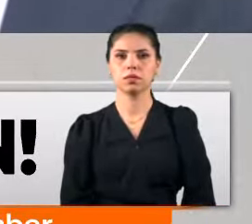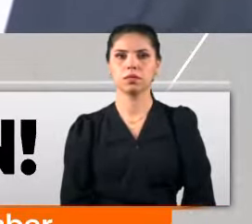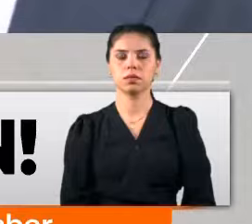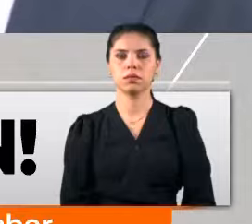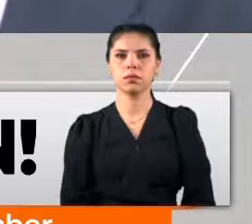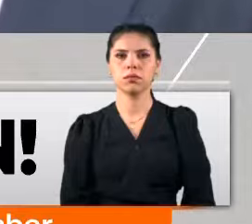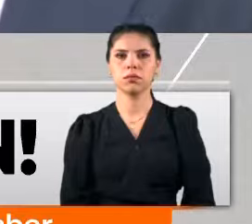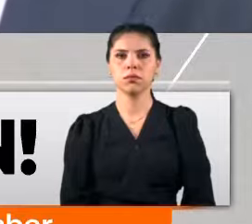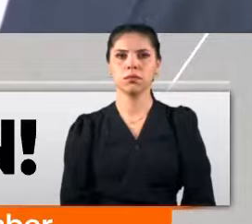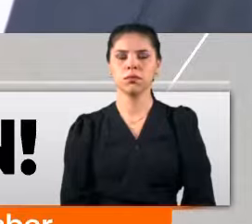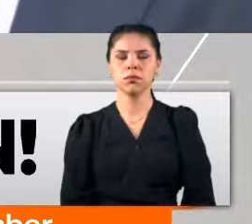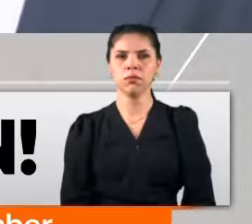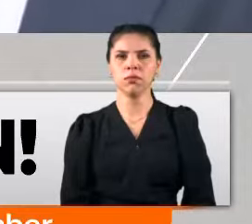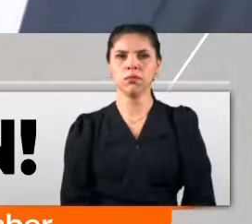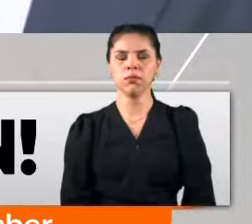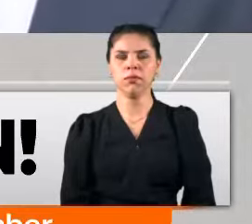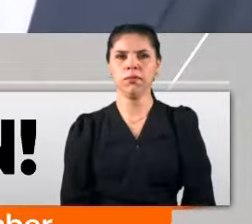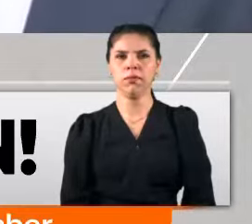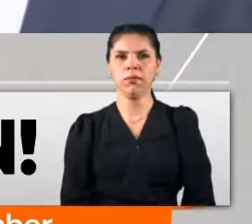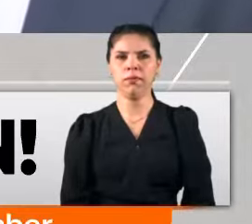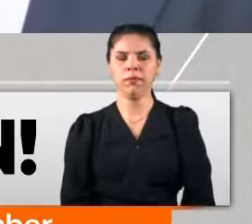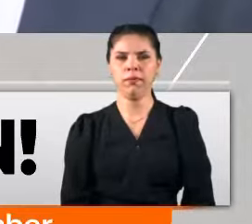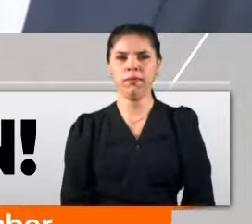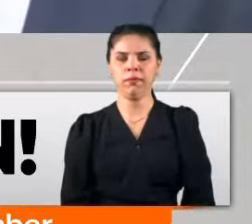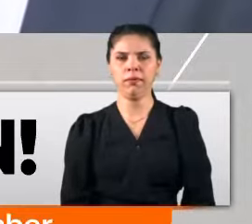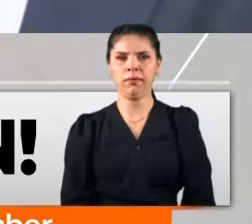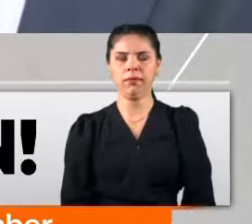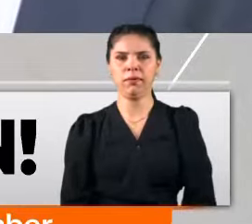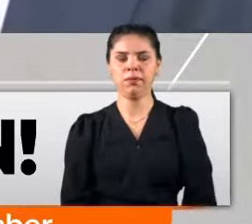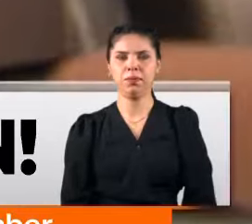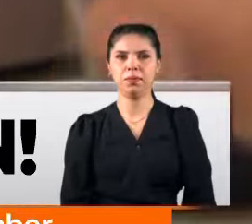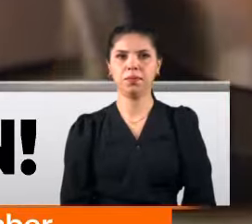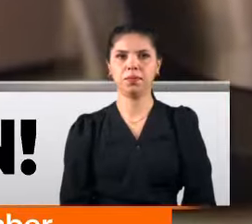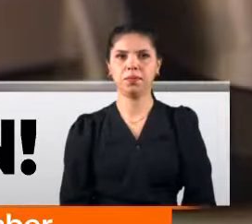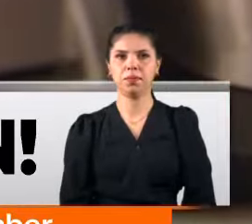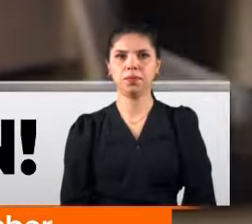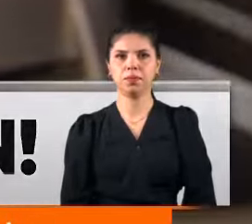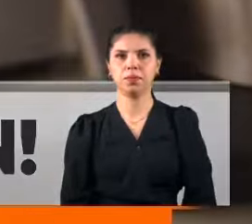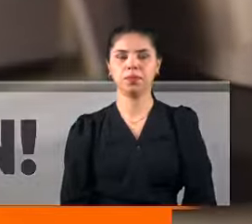heyetine başvurup ticari avans faiziyle iadesine karar verilmesini isteyebilirler.